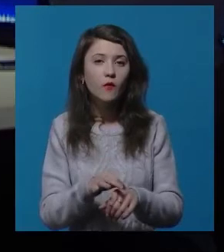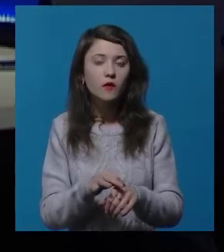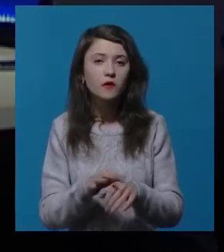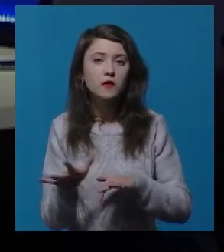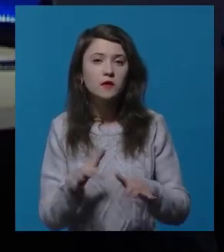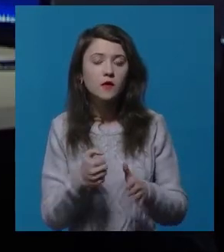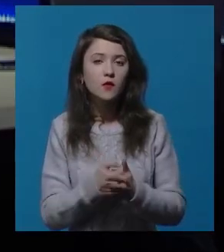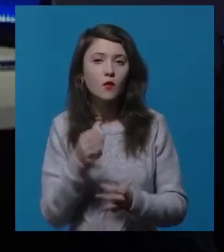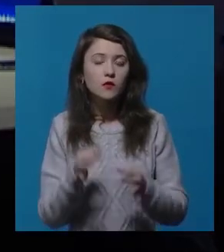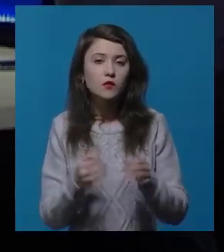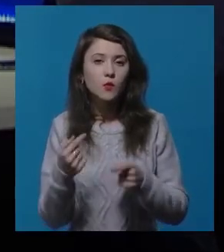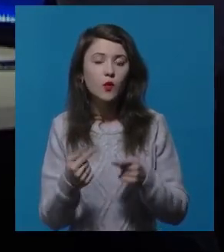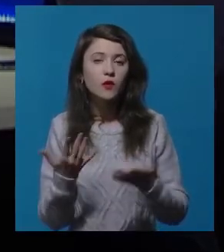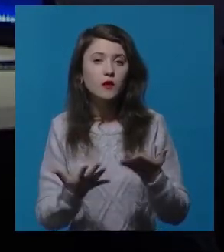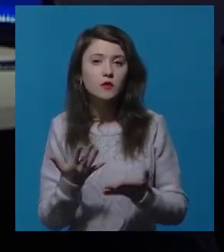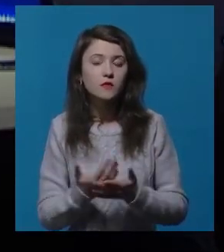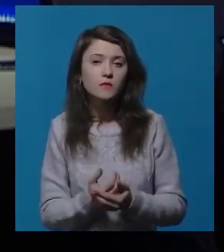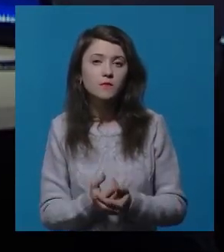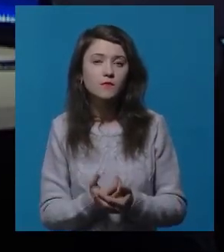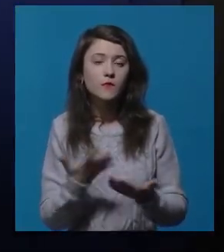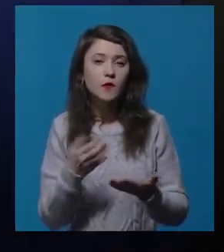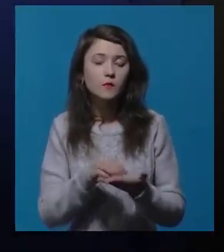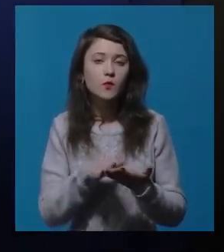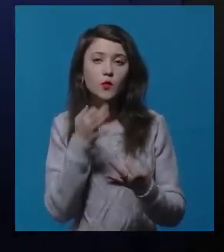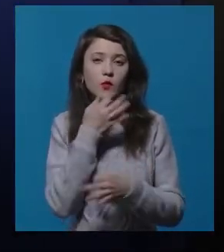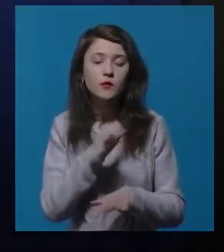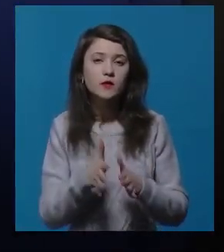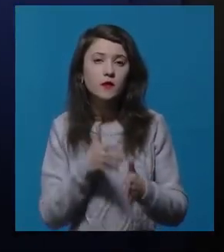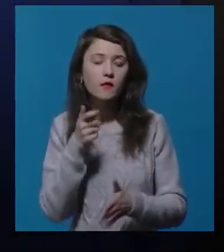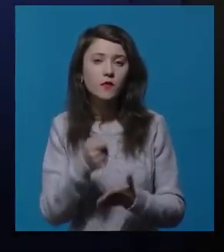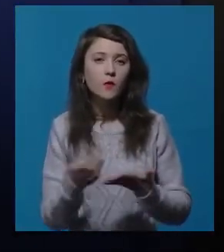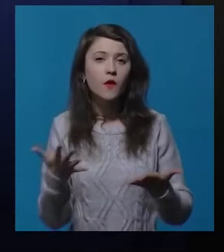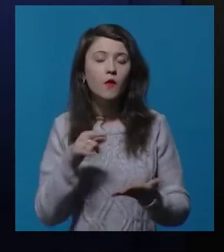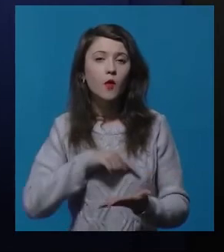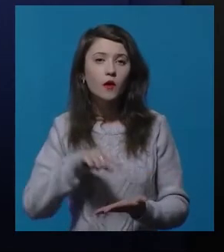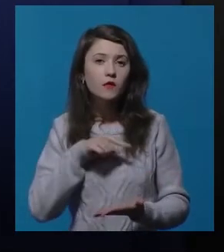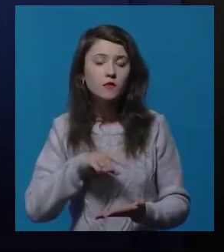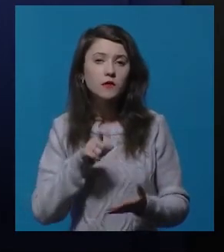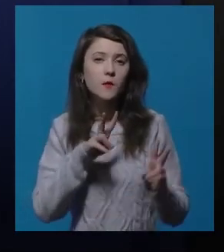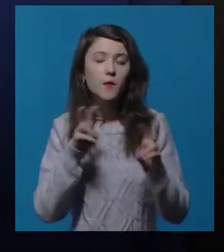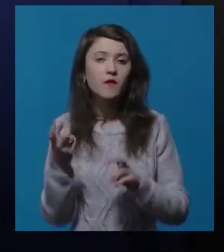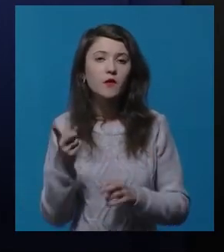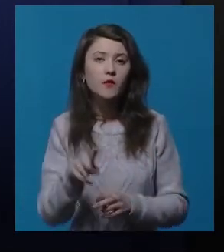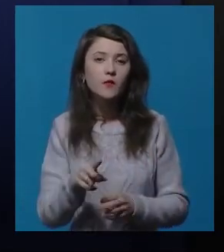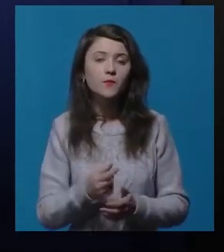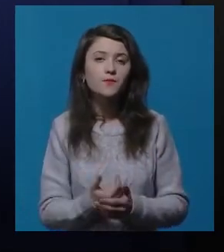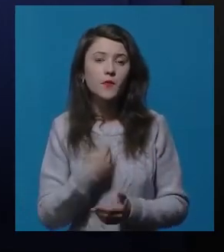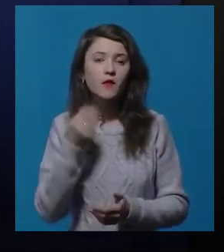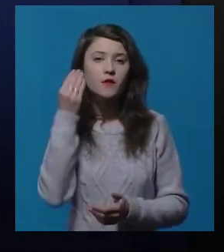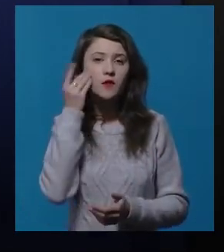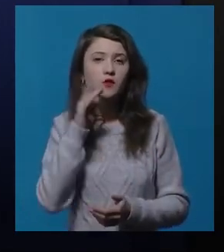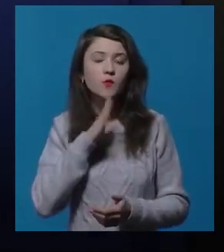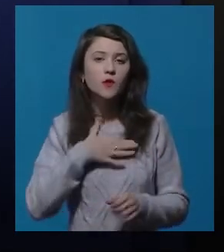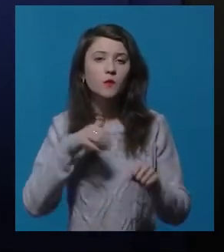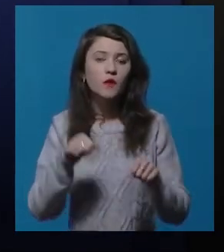регулювання спору. І от якраз складання будь-якої заяви чи клопотання до певного органу з приводу того, що от я вважаю, що мої права